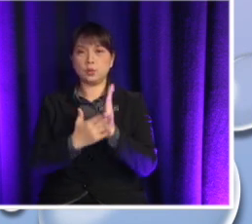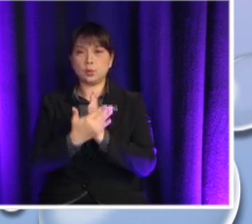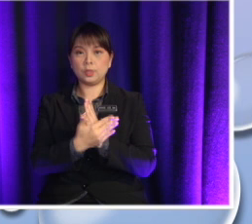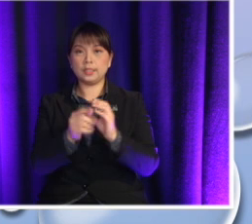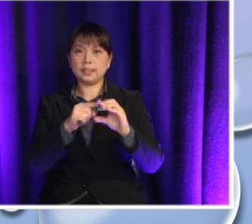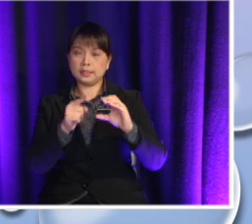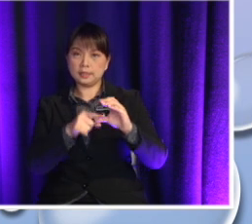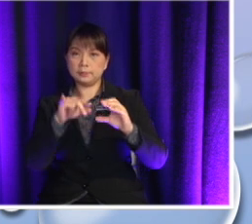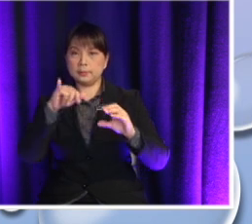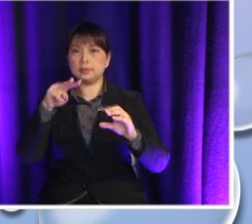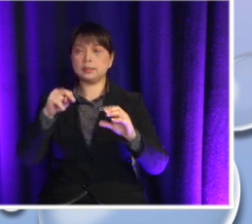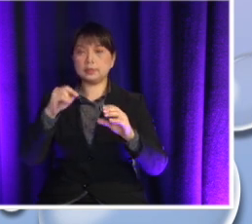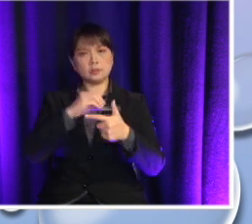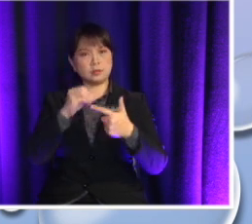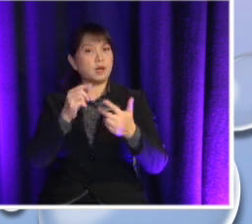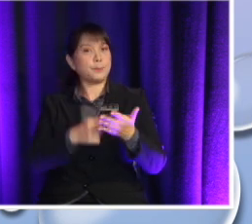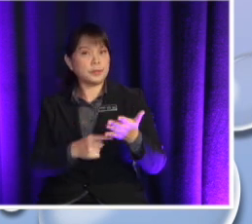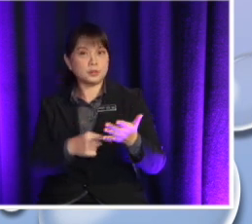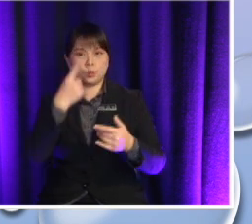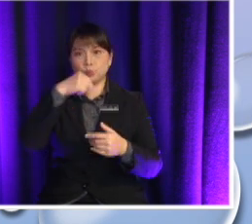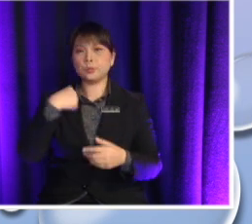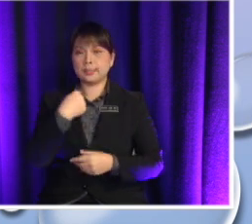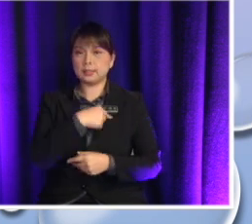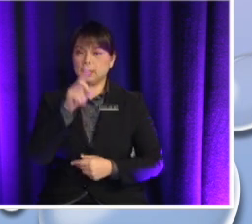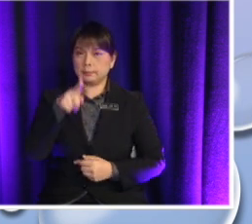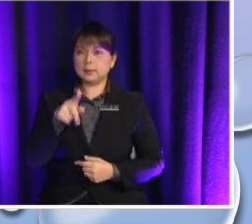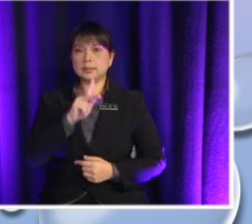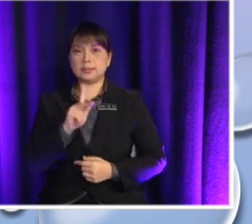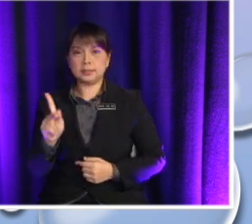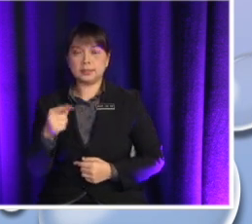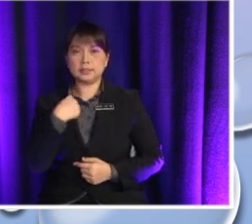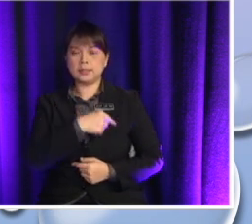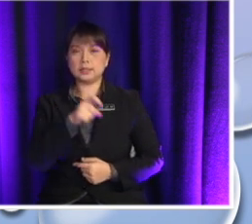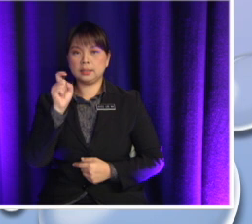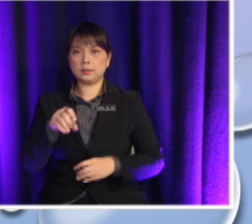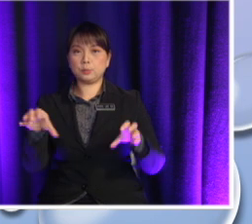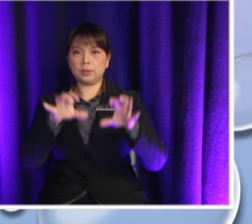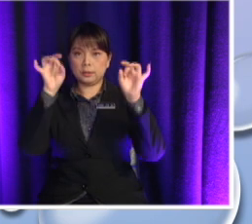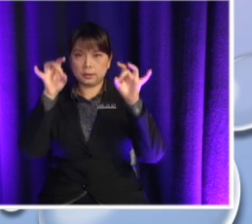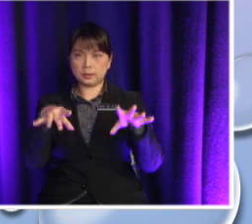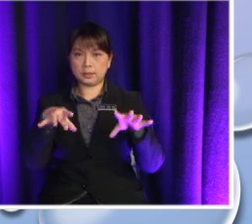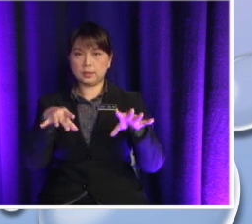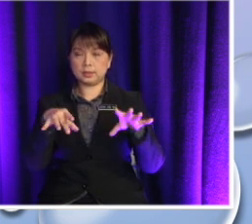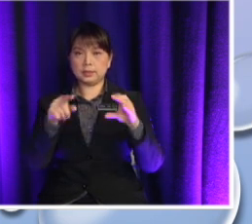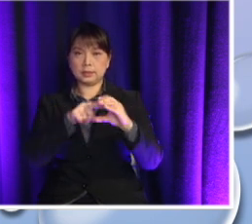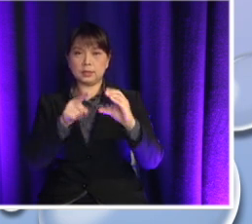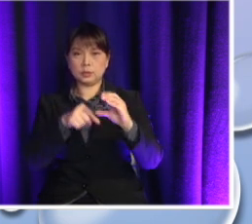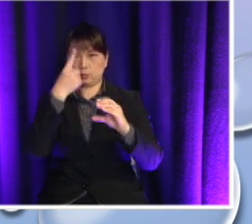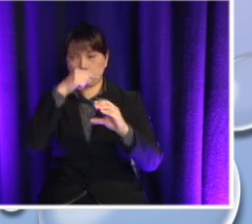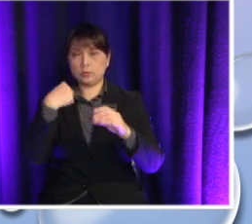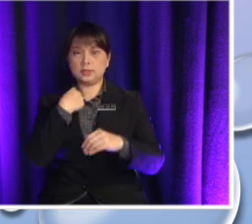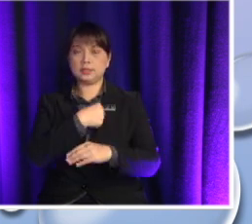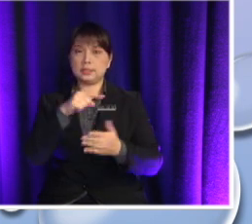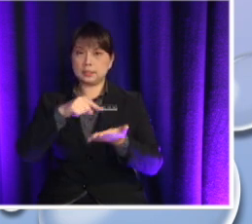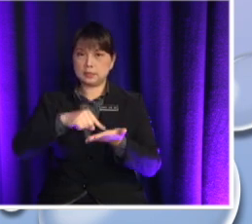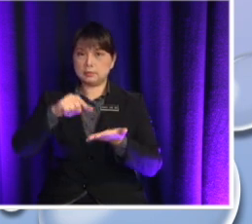apa. Okey. So untuk kita pastikan ni betul, kita buatlah uji lita untuk kita semak voltan